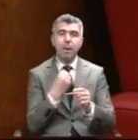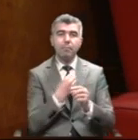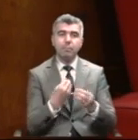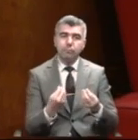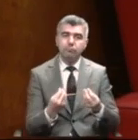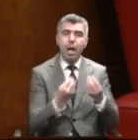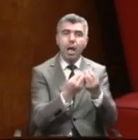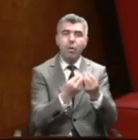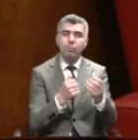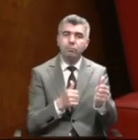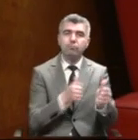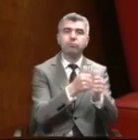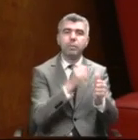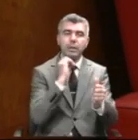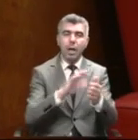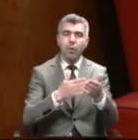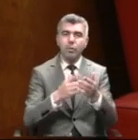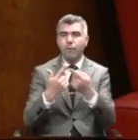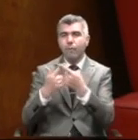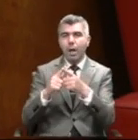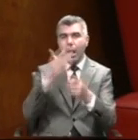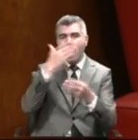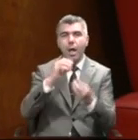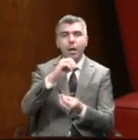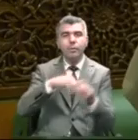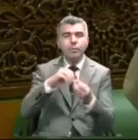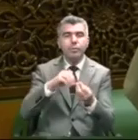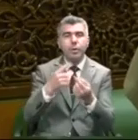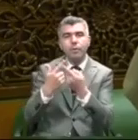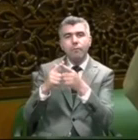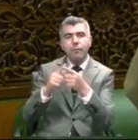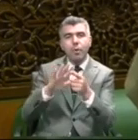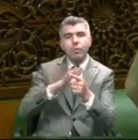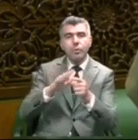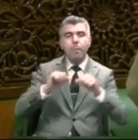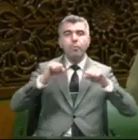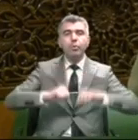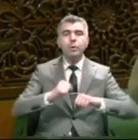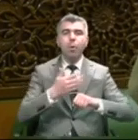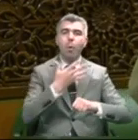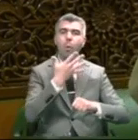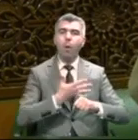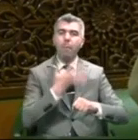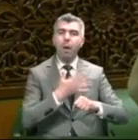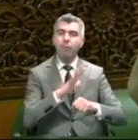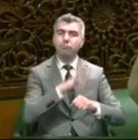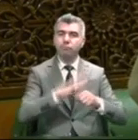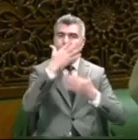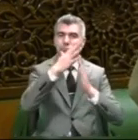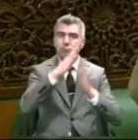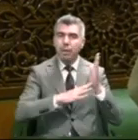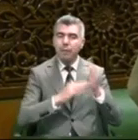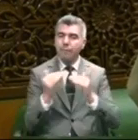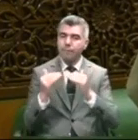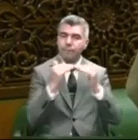بمختلف المؤطرين والمساعدين والادوار الكبيره التي قامت بها مختلف المجالس العلميه المحليه بالمملكه بتنسيق